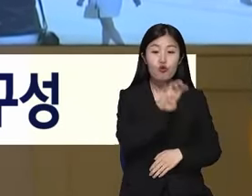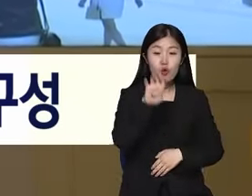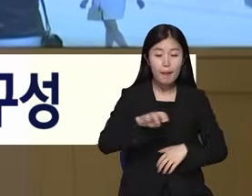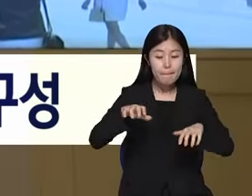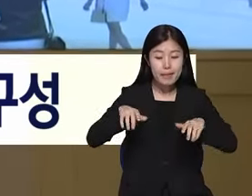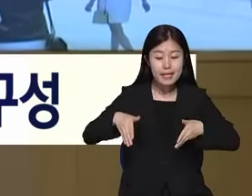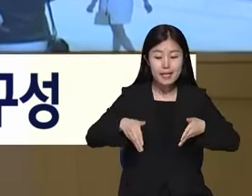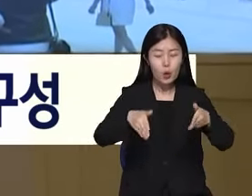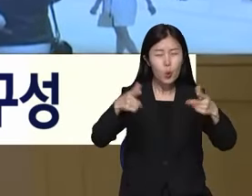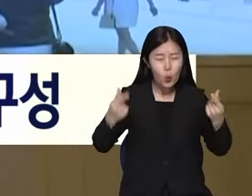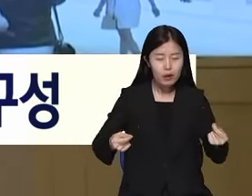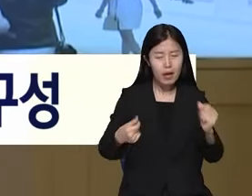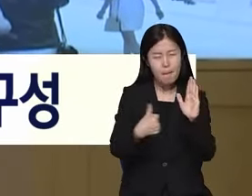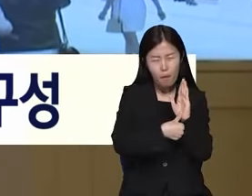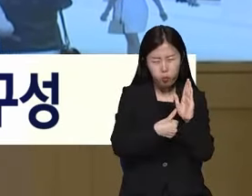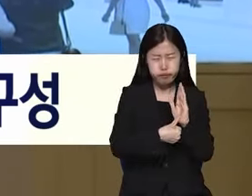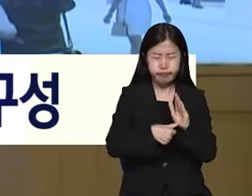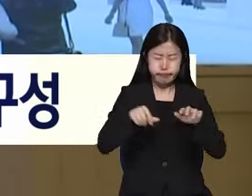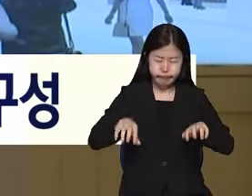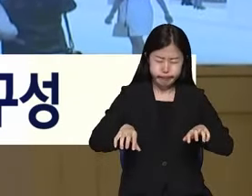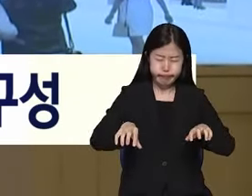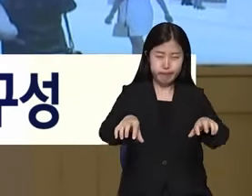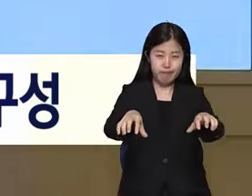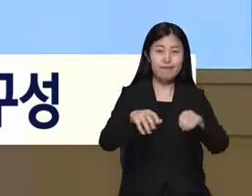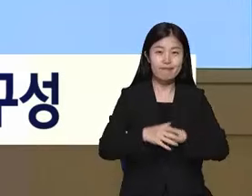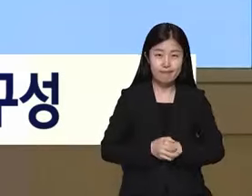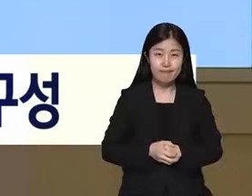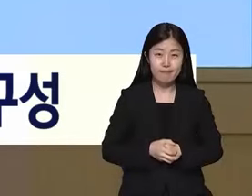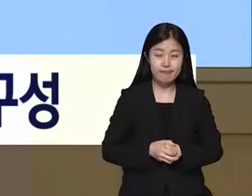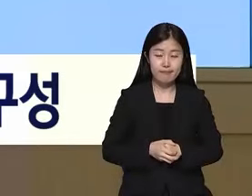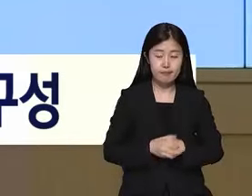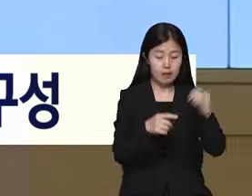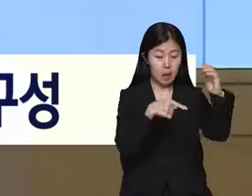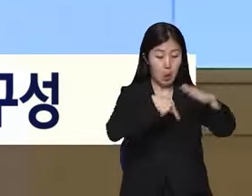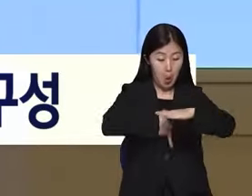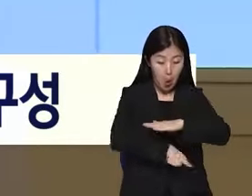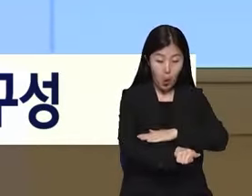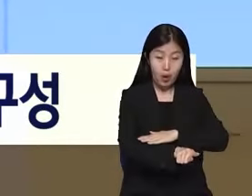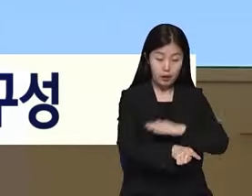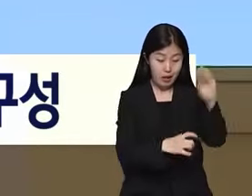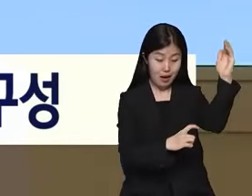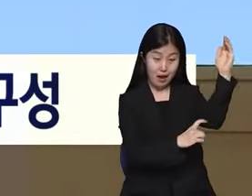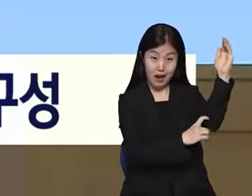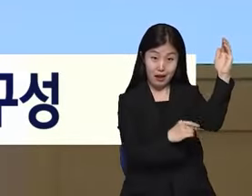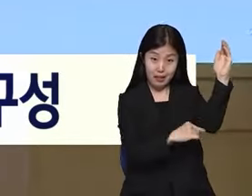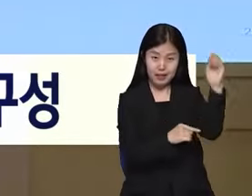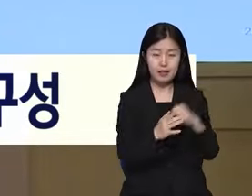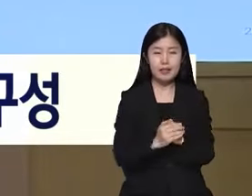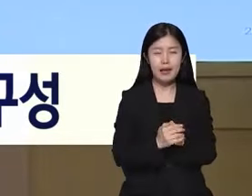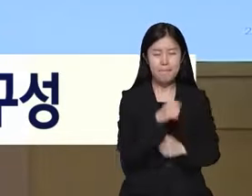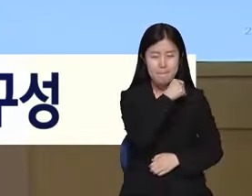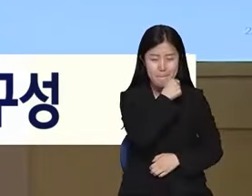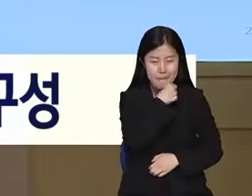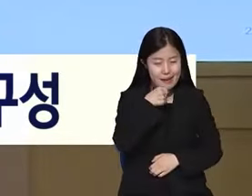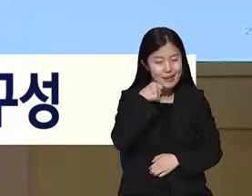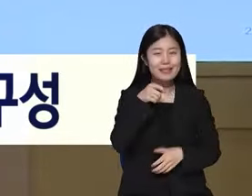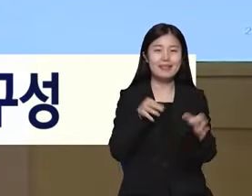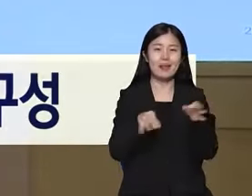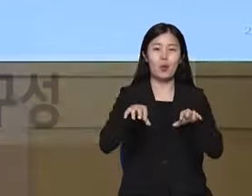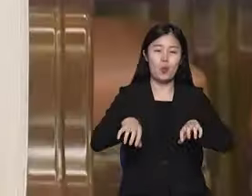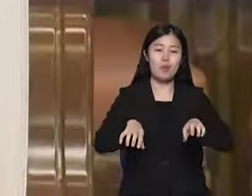플래그십 스토어들이 늘어선 블러바드가 조성됩니다. 지하에는 로컬 맛집을 포함한 미식거리, 마켓이